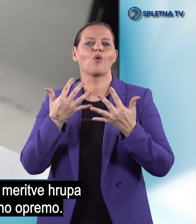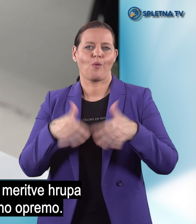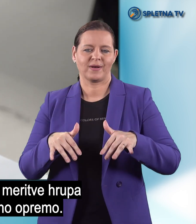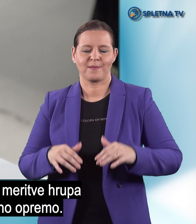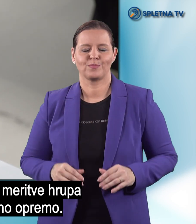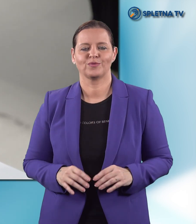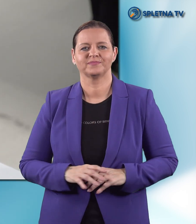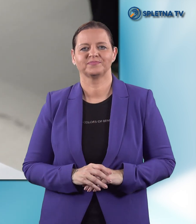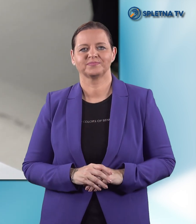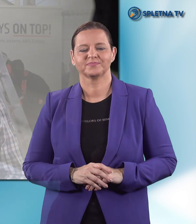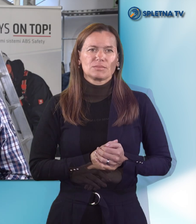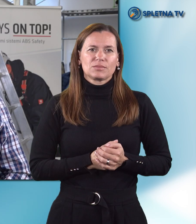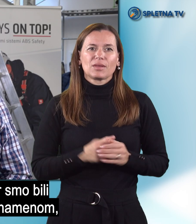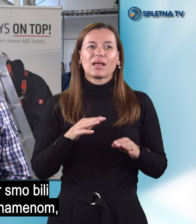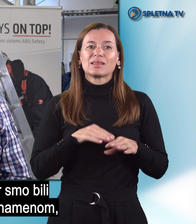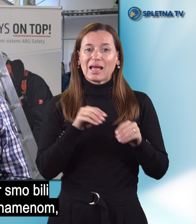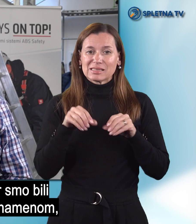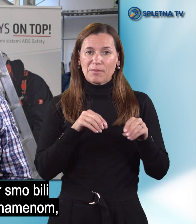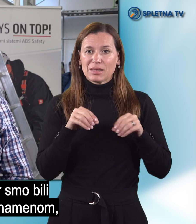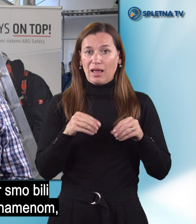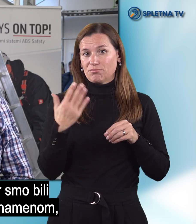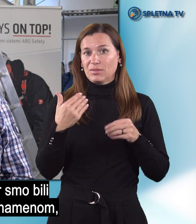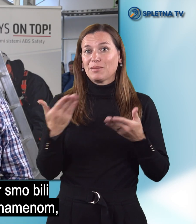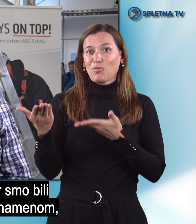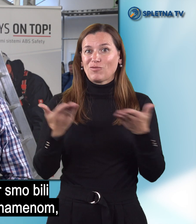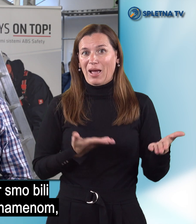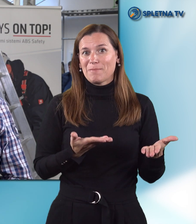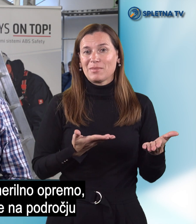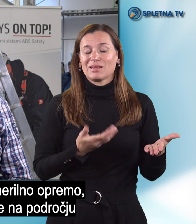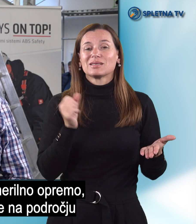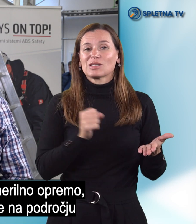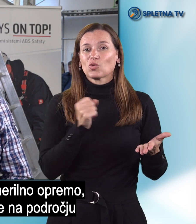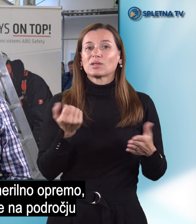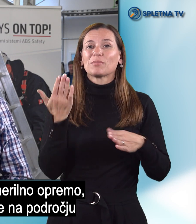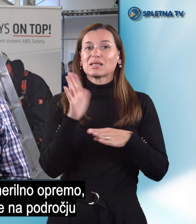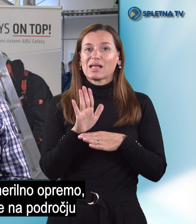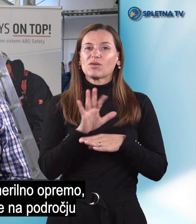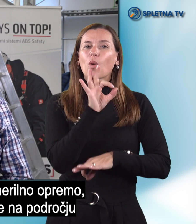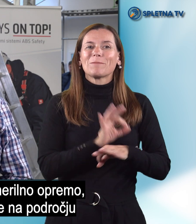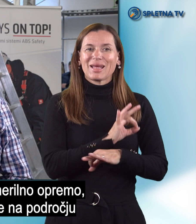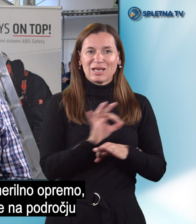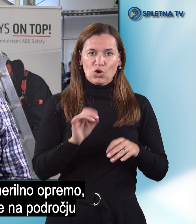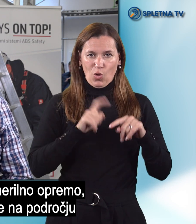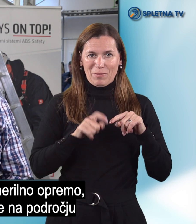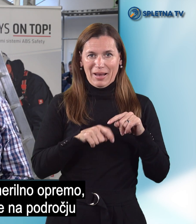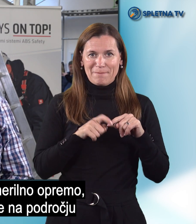opremo. Na seminar smo bili povabljeni z namenom, da predstavimo merilno